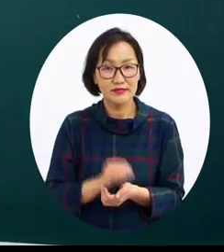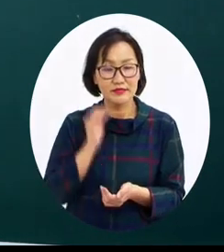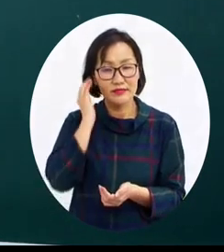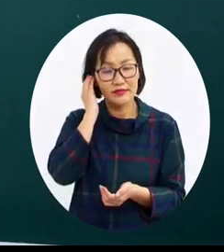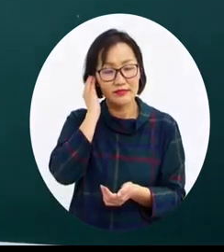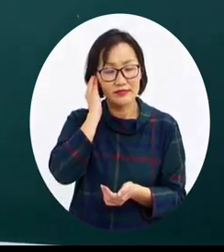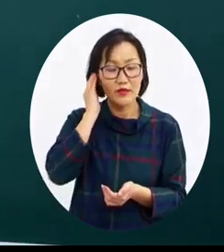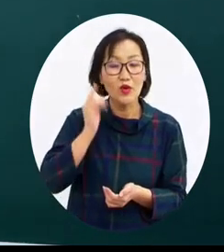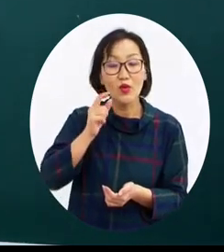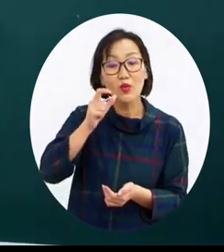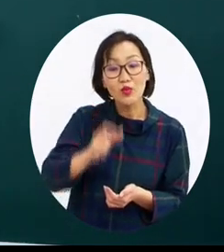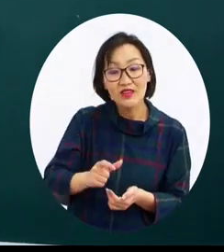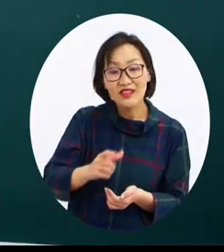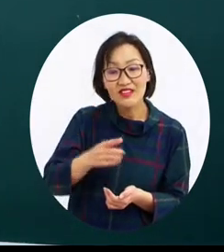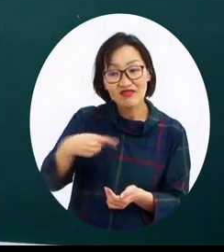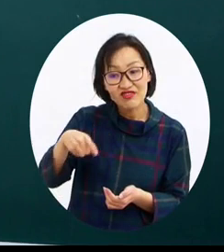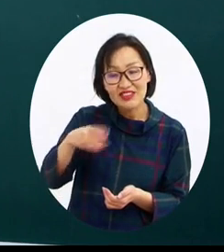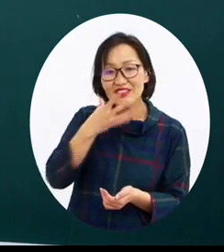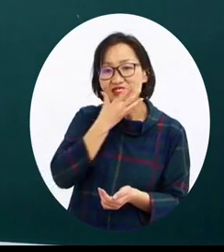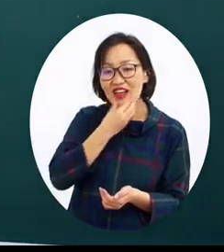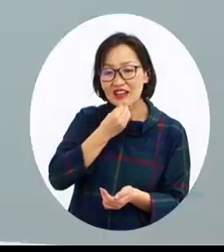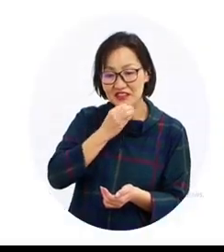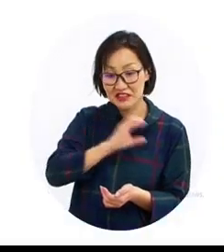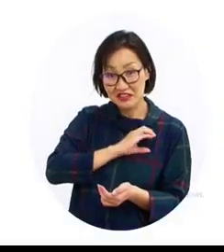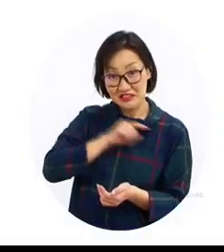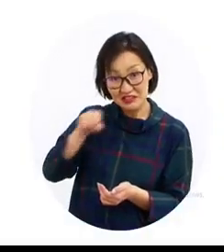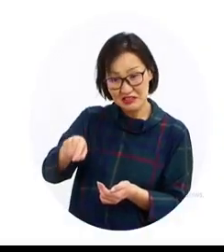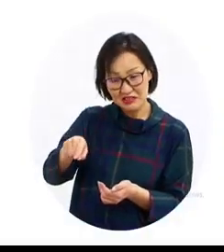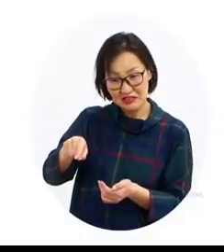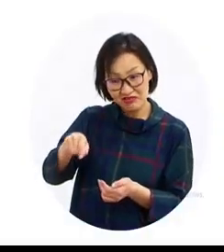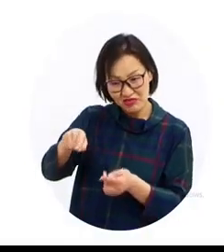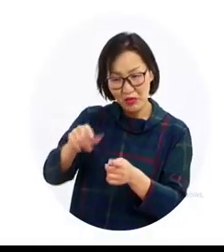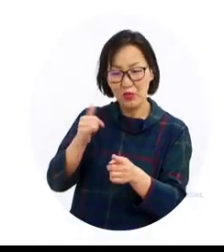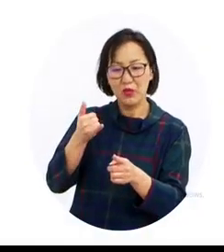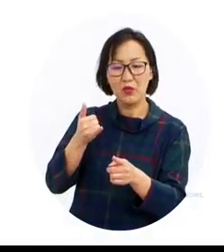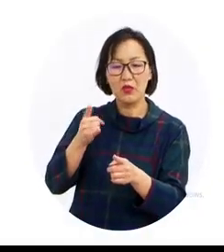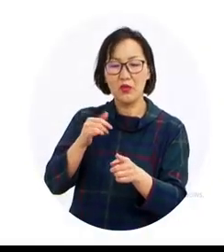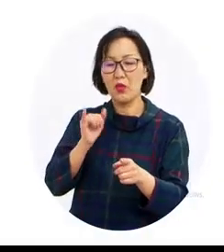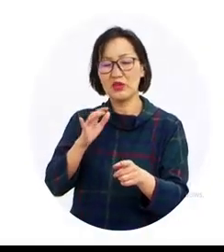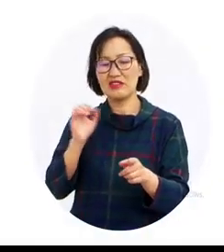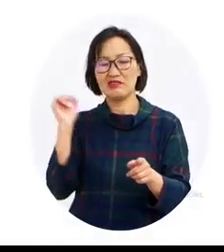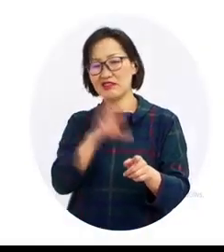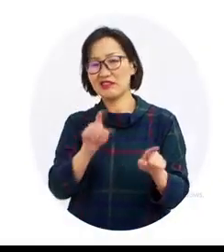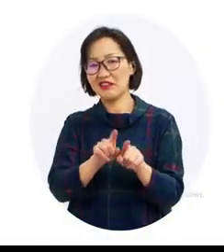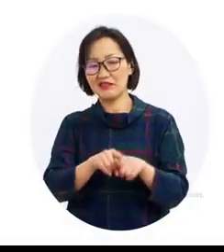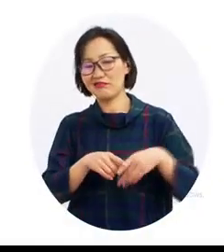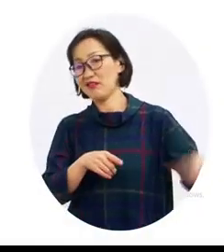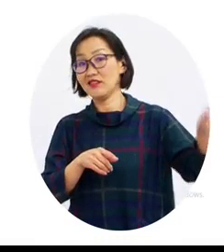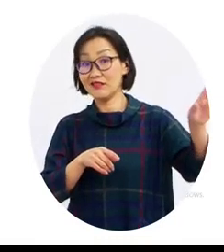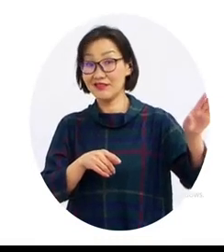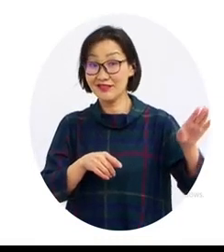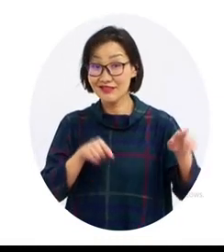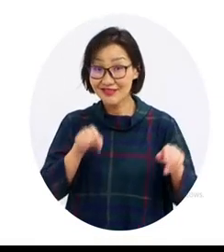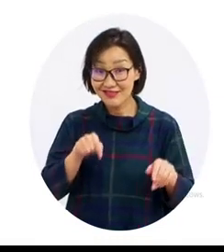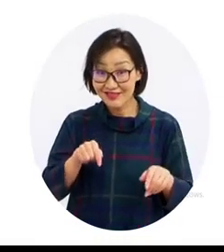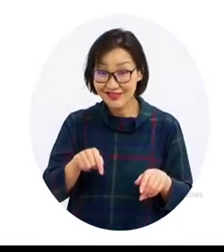вэ? Хүний сайхан сэтгэл рүү ус хийх гэсэн санаа багш нь гаргаж тавьсан байна. Хүний сайхан